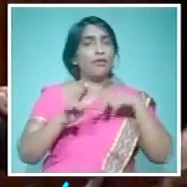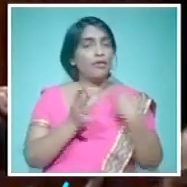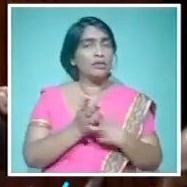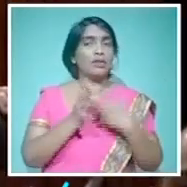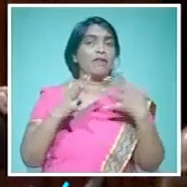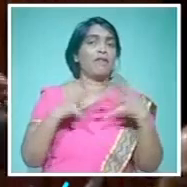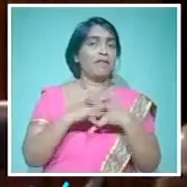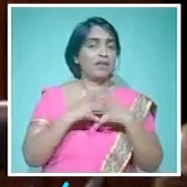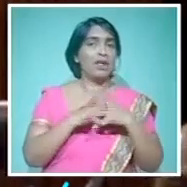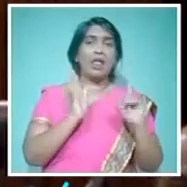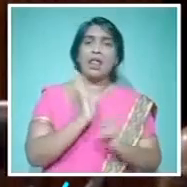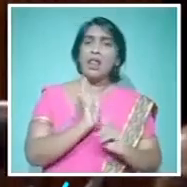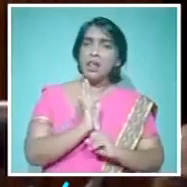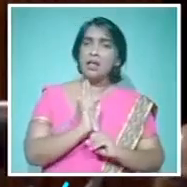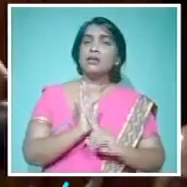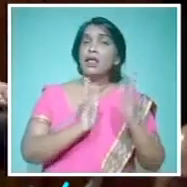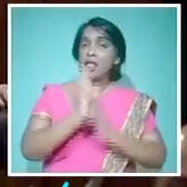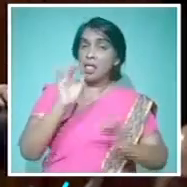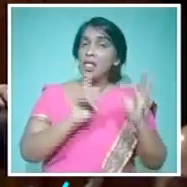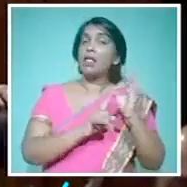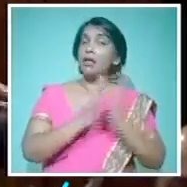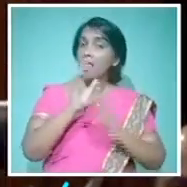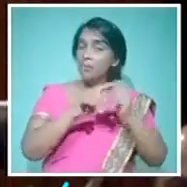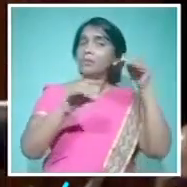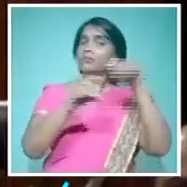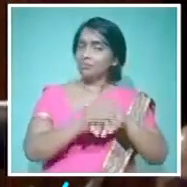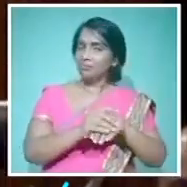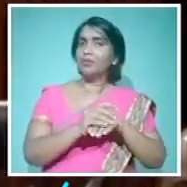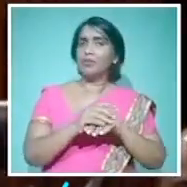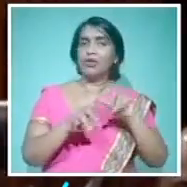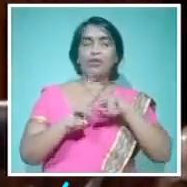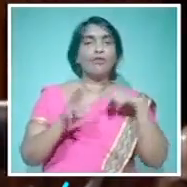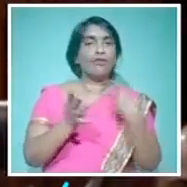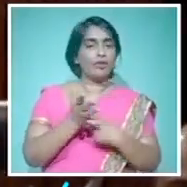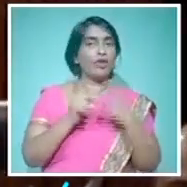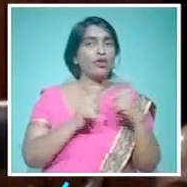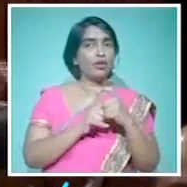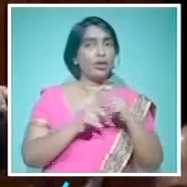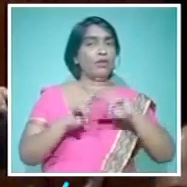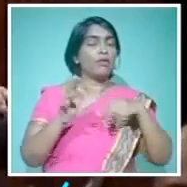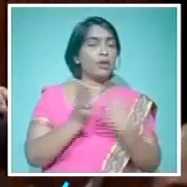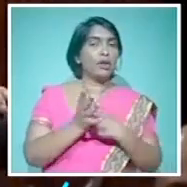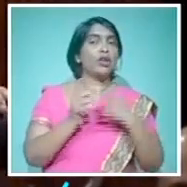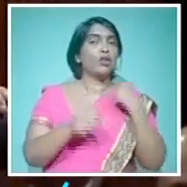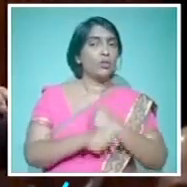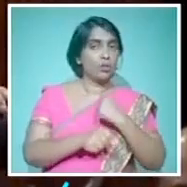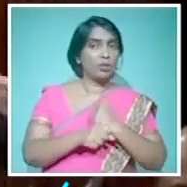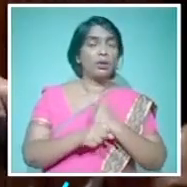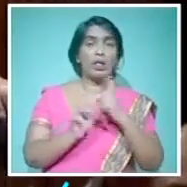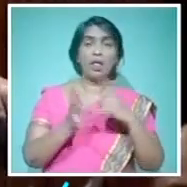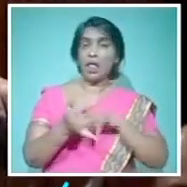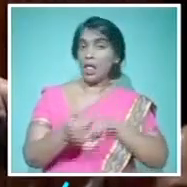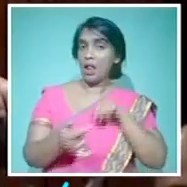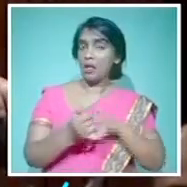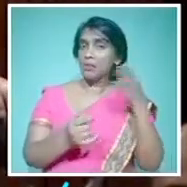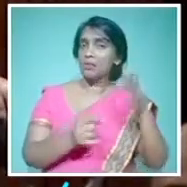විශ්වවර්ණපාල මහාචාර්ය ලෙස්ලි ගුණවර්ධන වගේ ඇමතිවරු වෙච්ච අය හිටියා ඒ වගේම මහාචාර්ය ඩොරික් ද සූසා මහාචාර්ය එච් ඒ ඩී එස් ගුණසේකර වගේ ලේකම්වරු